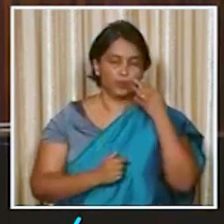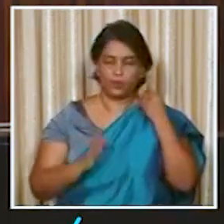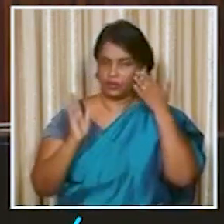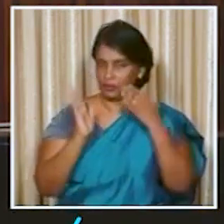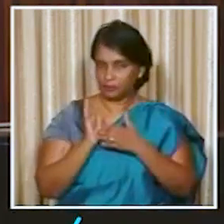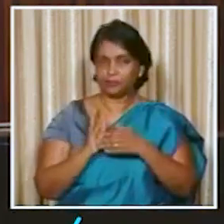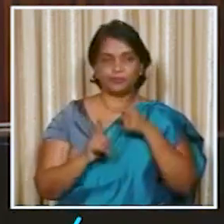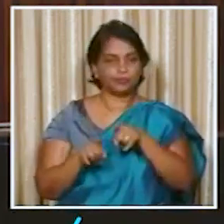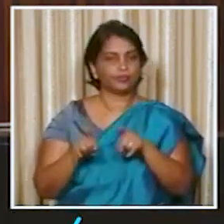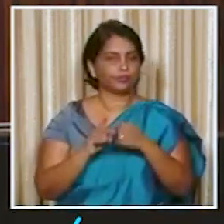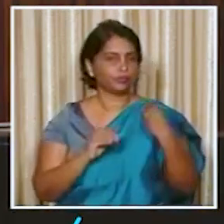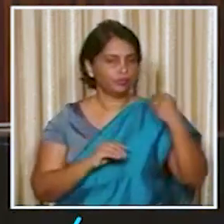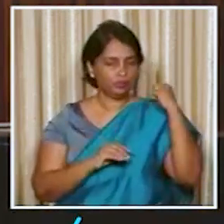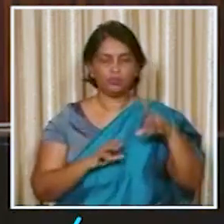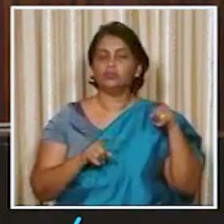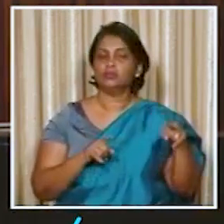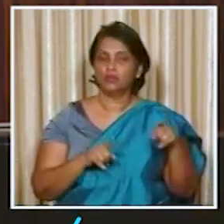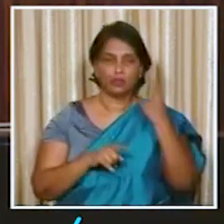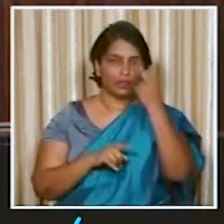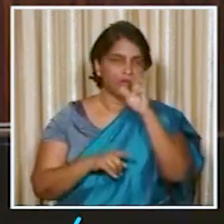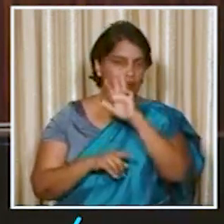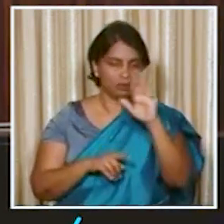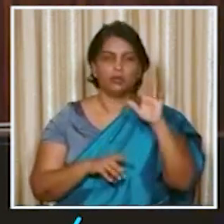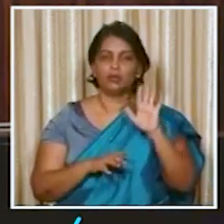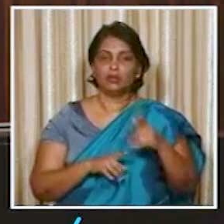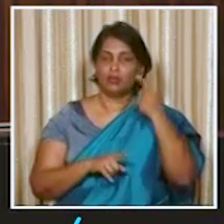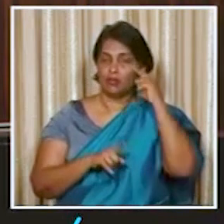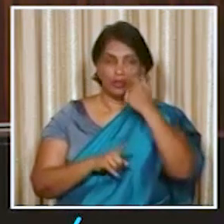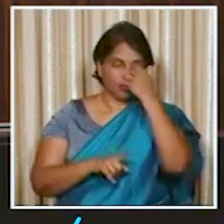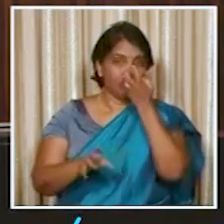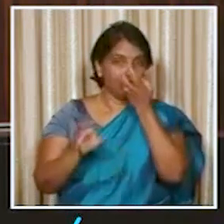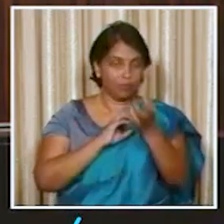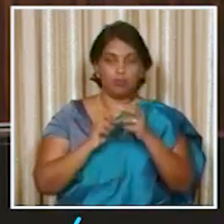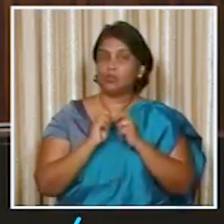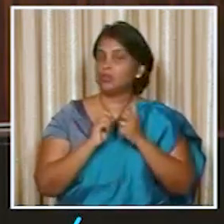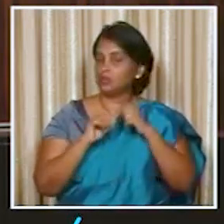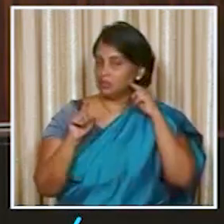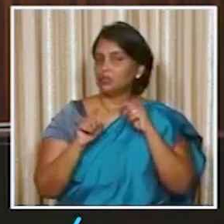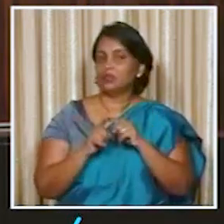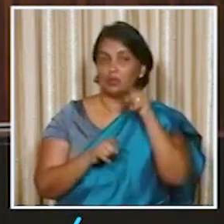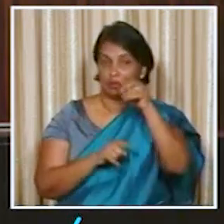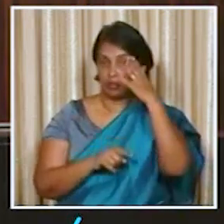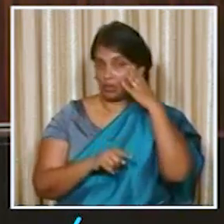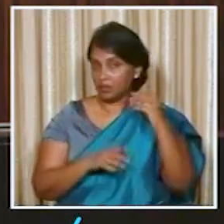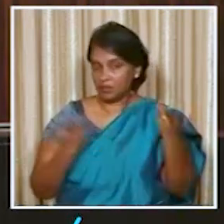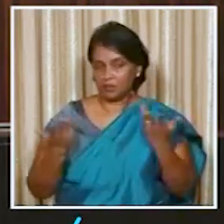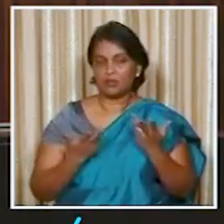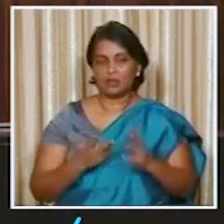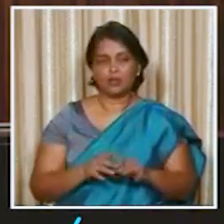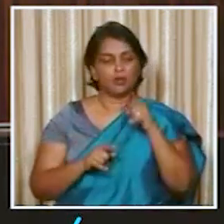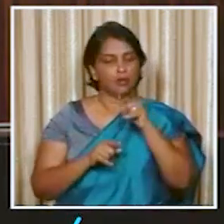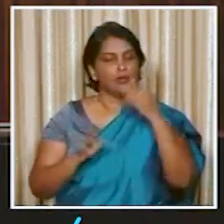පවතී. මීට ආසන්නම සිදුවීම වන 2019 වසරේ එල්ල වූ පාස්කු ඉරුදින ප්‍රහාරය ගැන ඔබට අමතක විය නොහැකිය.